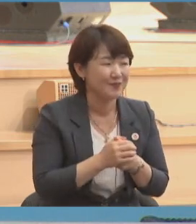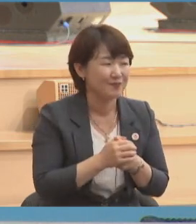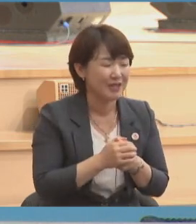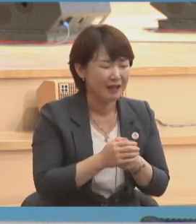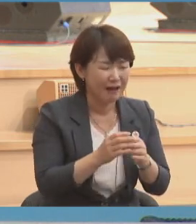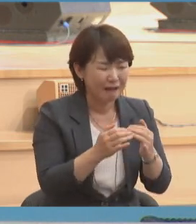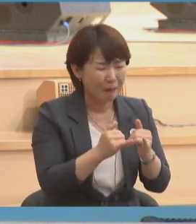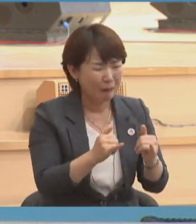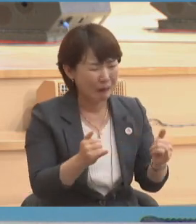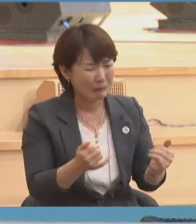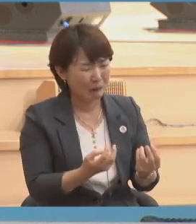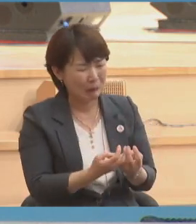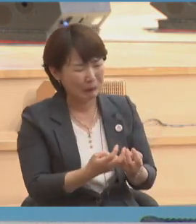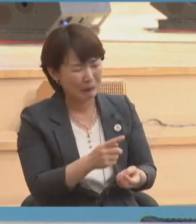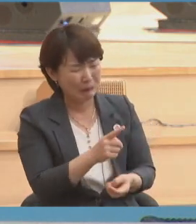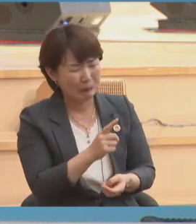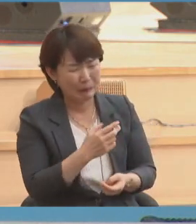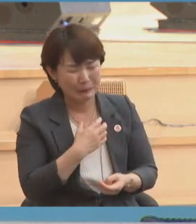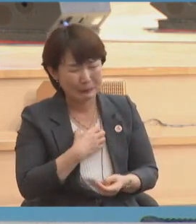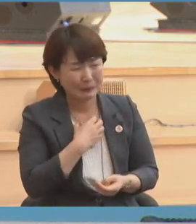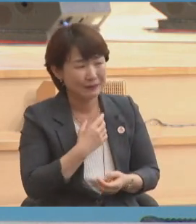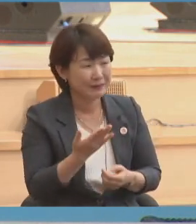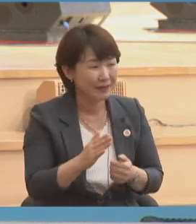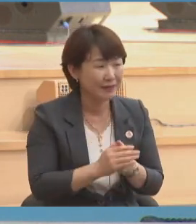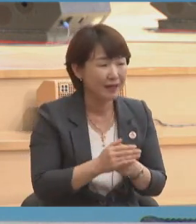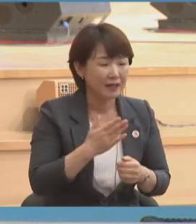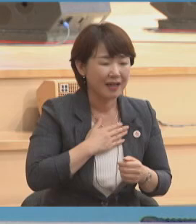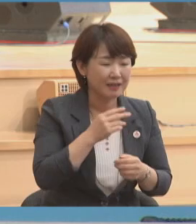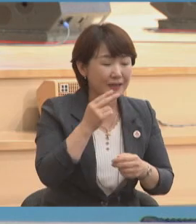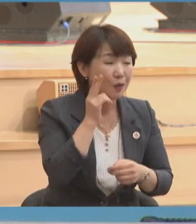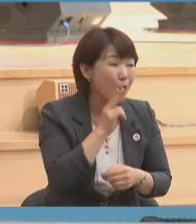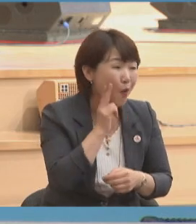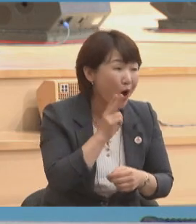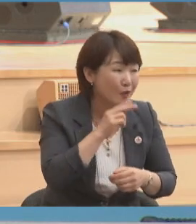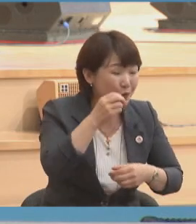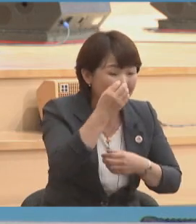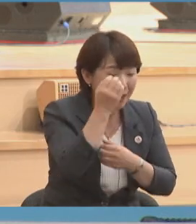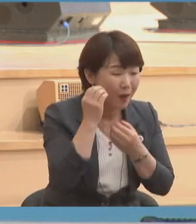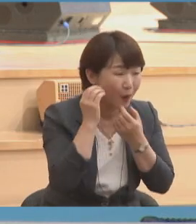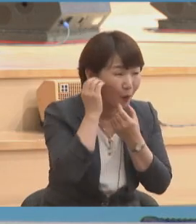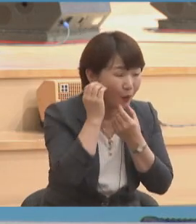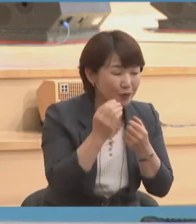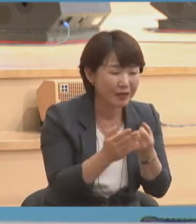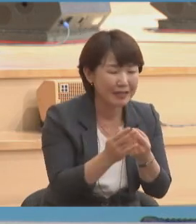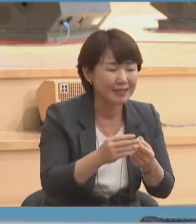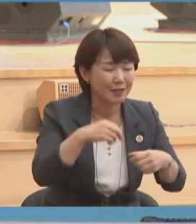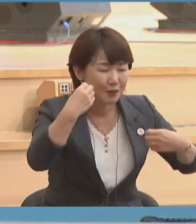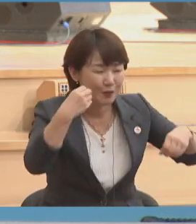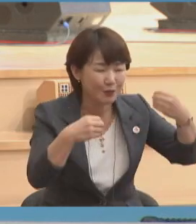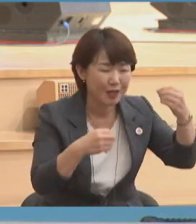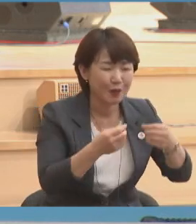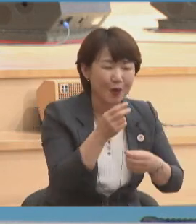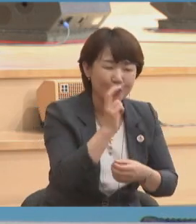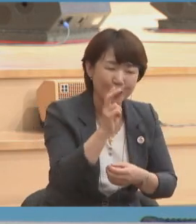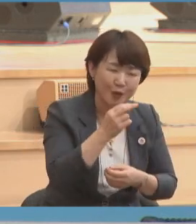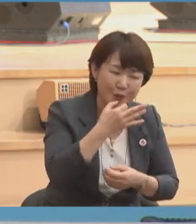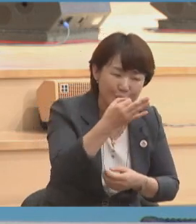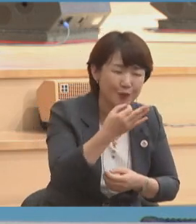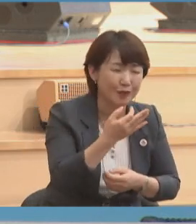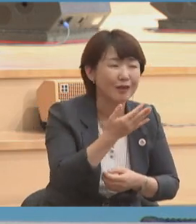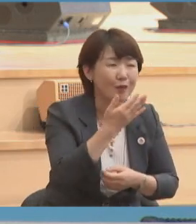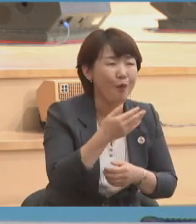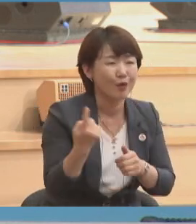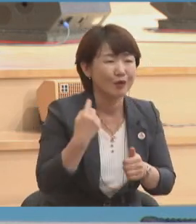인간이 어떻게 그럴 수 있나 싶죠. 나는 원숭이같이 춤을 추고 노래를 부르게도 할 수